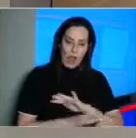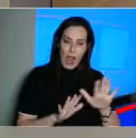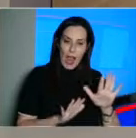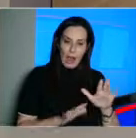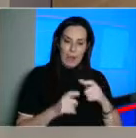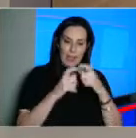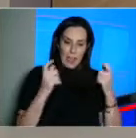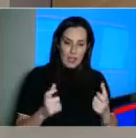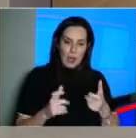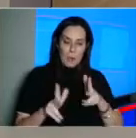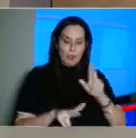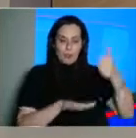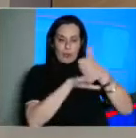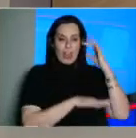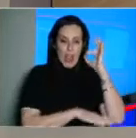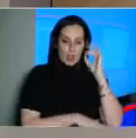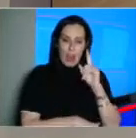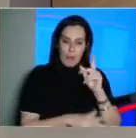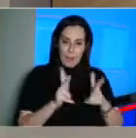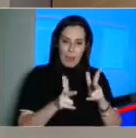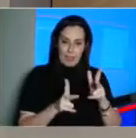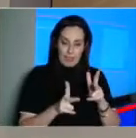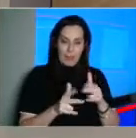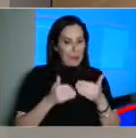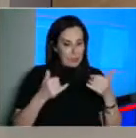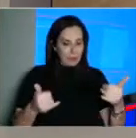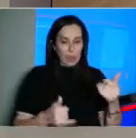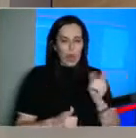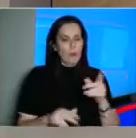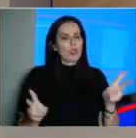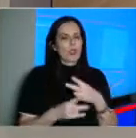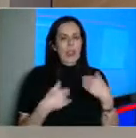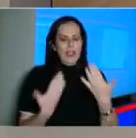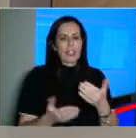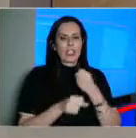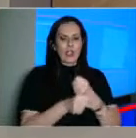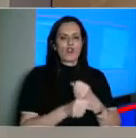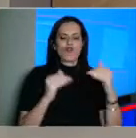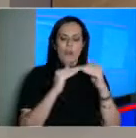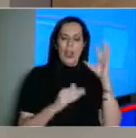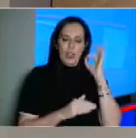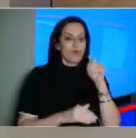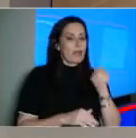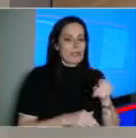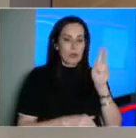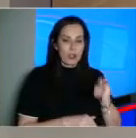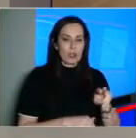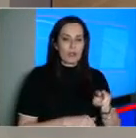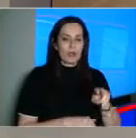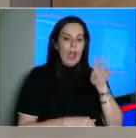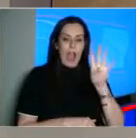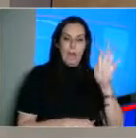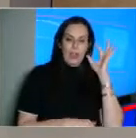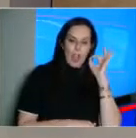בראש גשר ומרץ עומדות נשים, אך מרץ הפרוגרסיבית לא מסוגלת לתת ייצוג שווה לנשים. אצלם יש רק